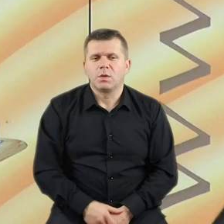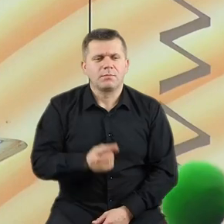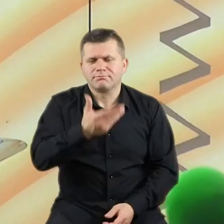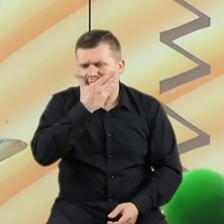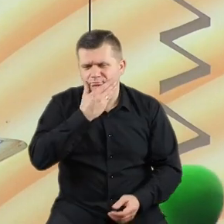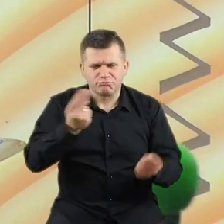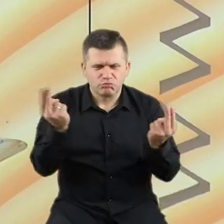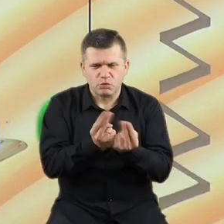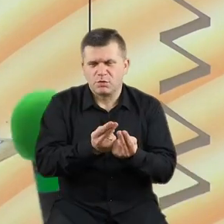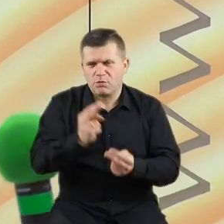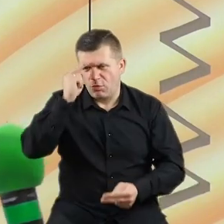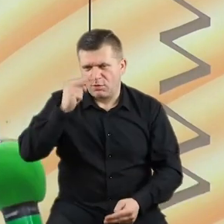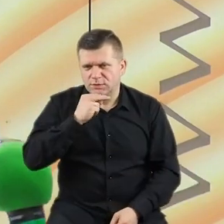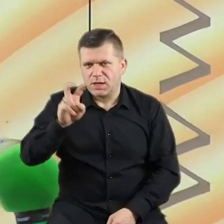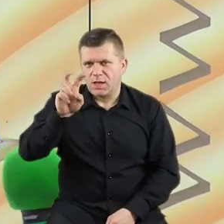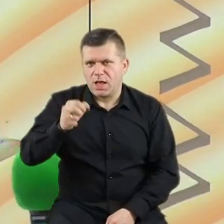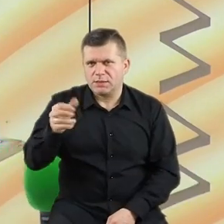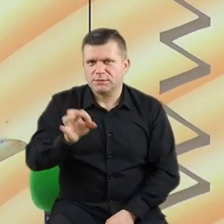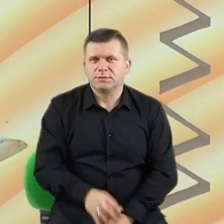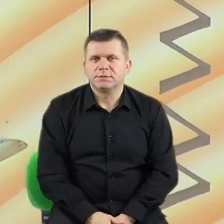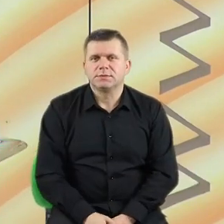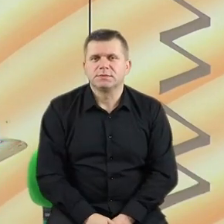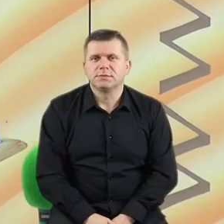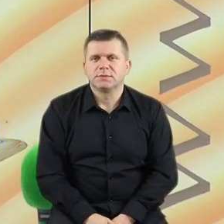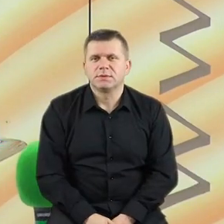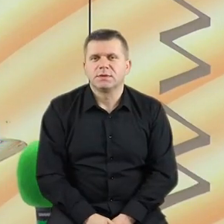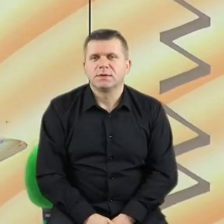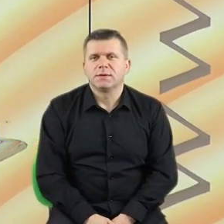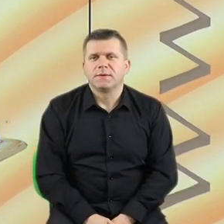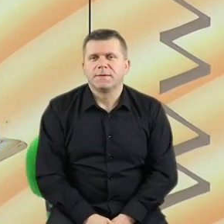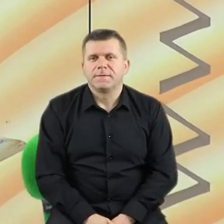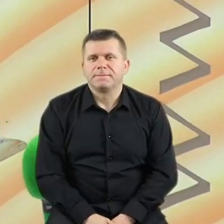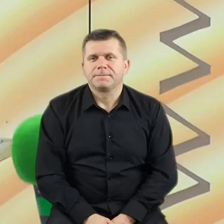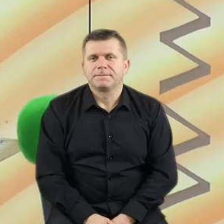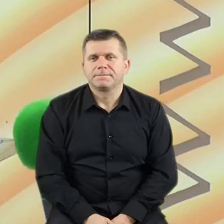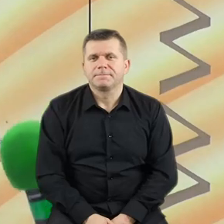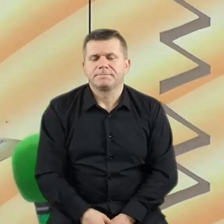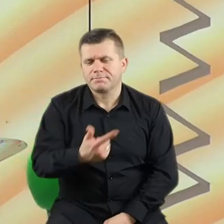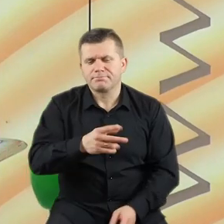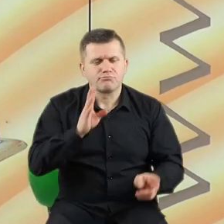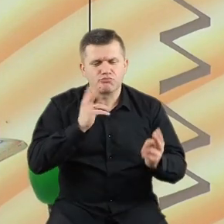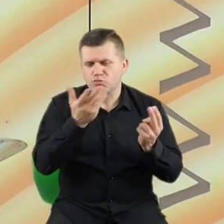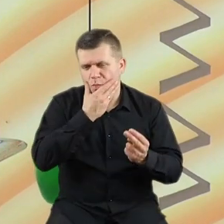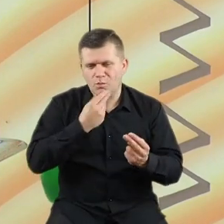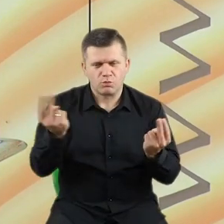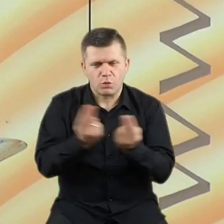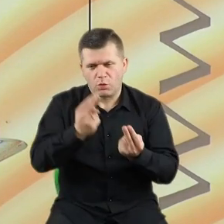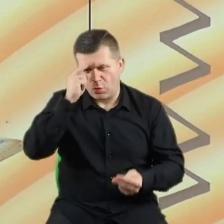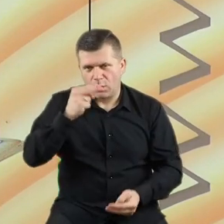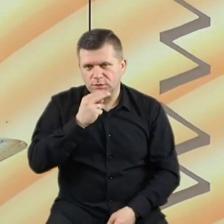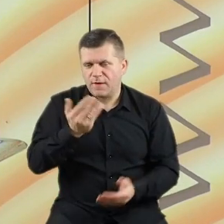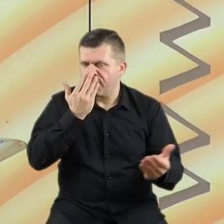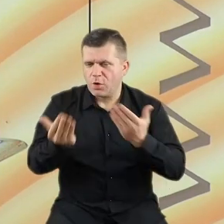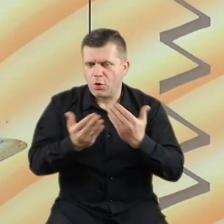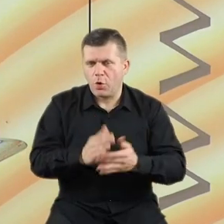skóra zdarta z wilka. Czy tak się mówi, skóra zdarta z wilka? Skóra zdarta z ojca. Tak, skóra zdarta z ojca no,